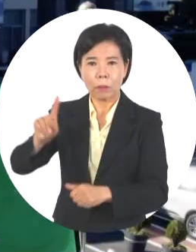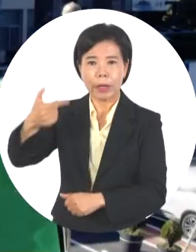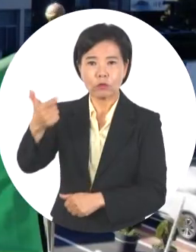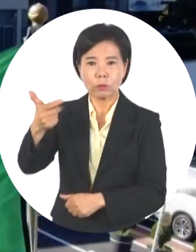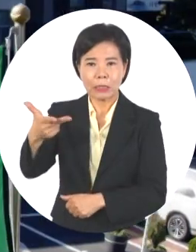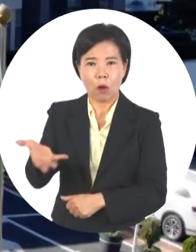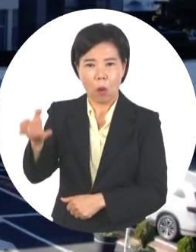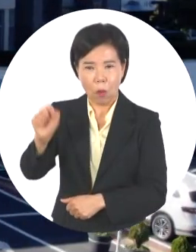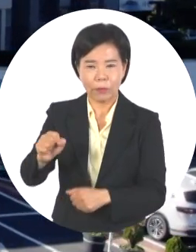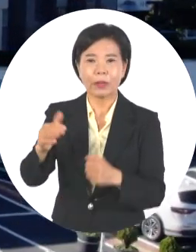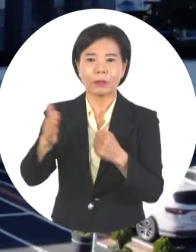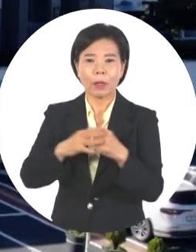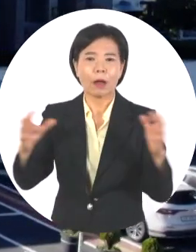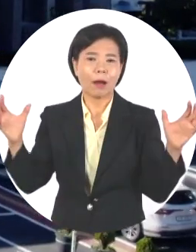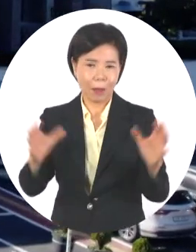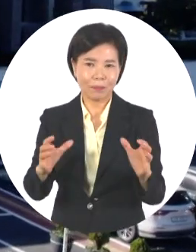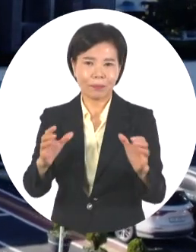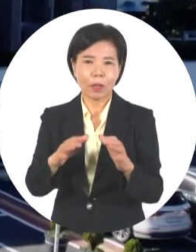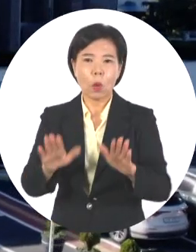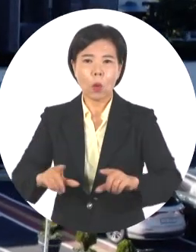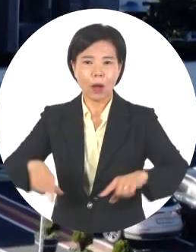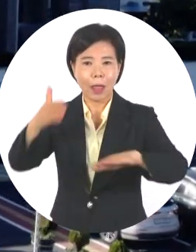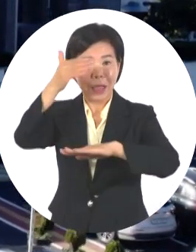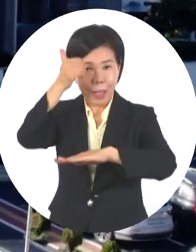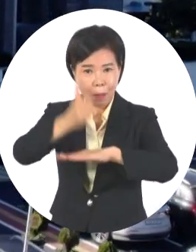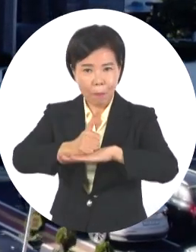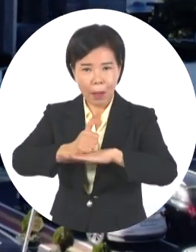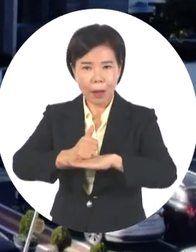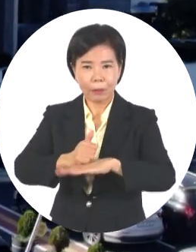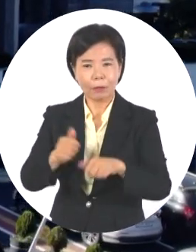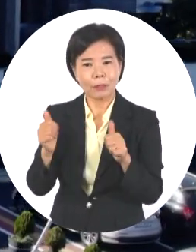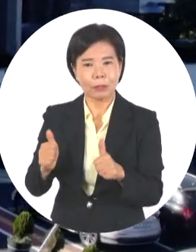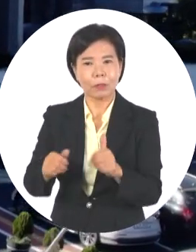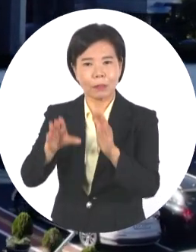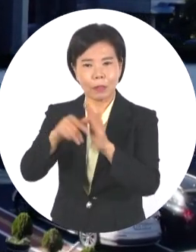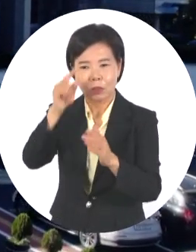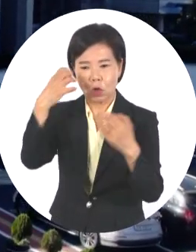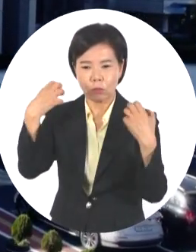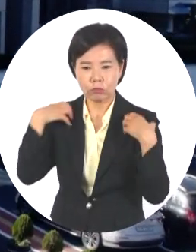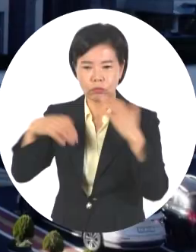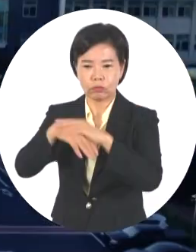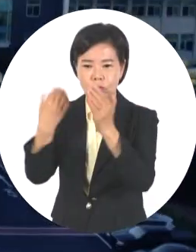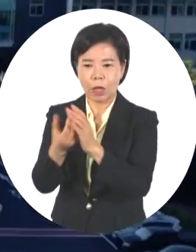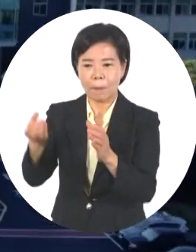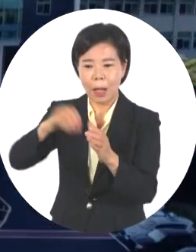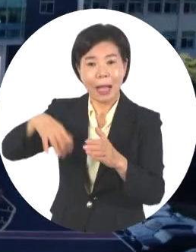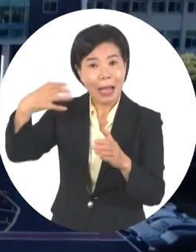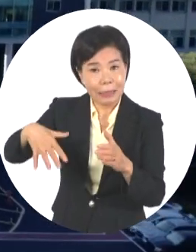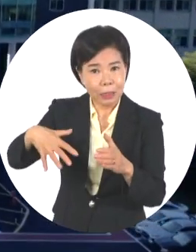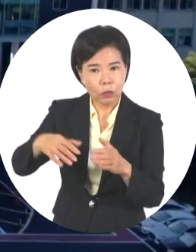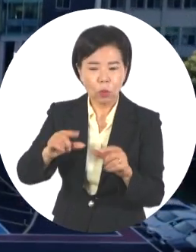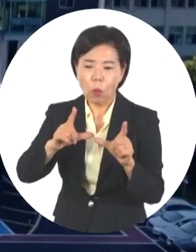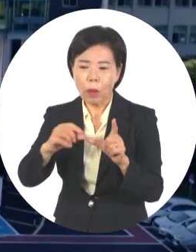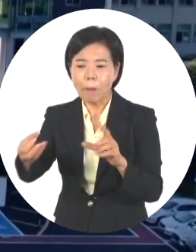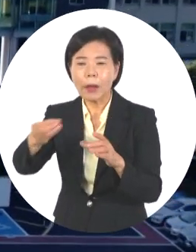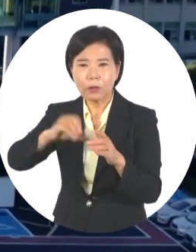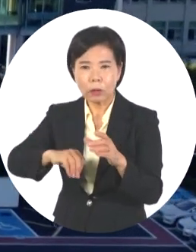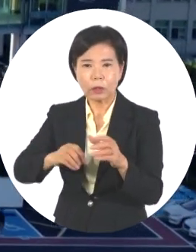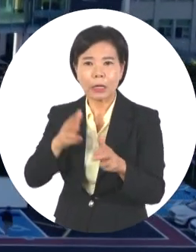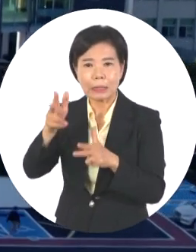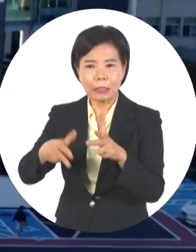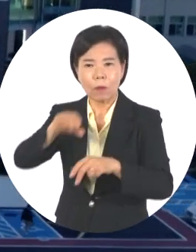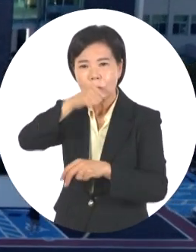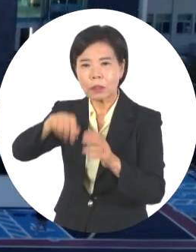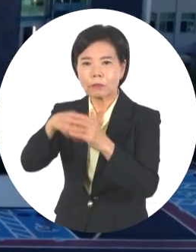등인데요. 제주도는 올해 말 국회 예산심의에서 정부안에 미반영되었거나 일부만 반영된